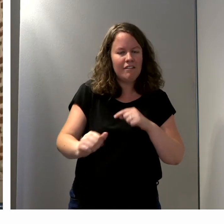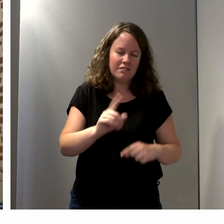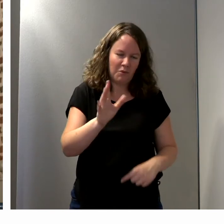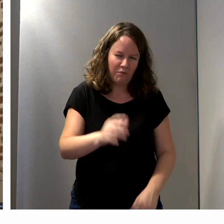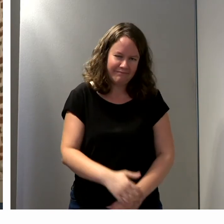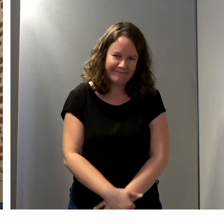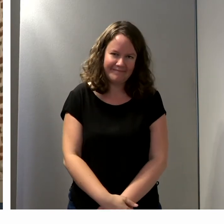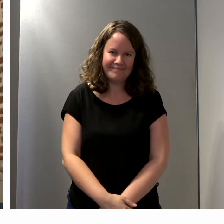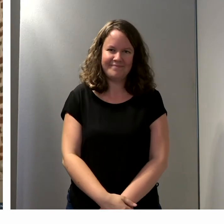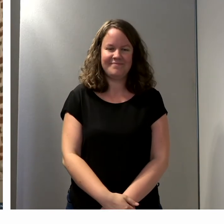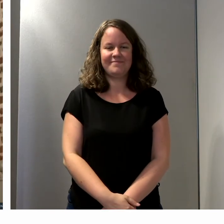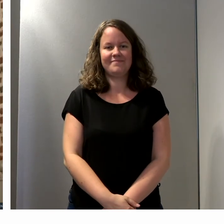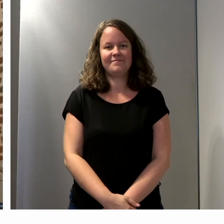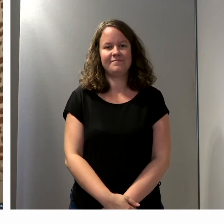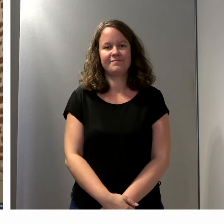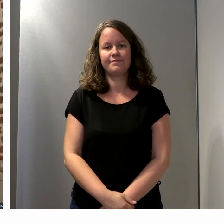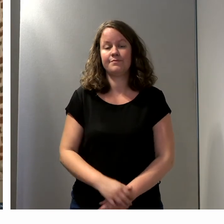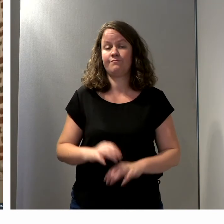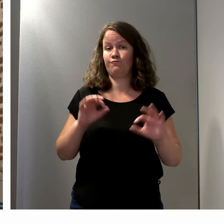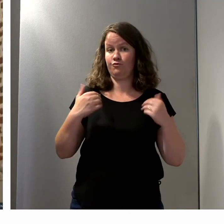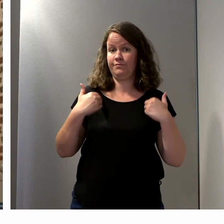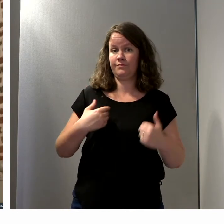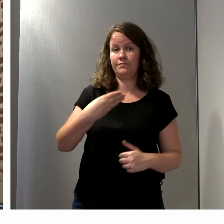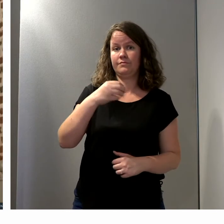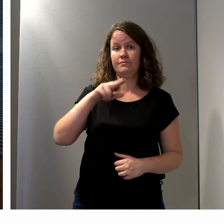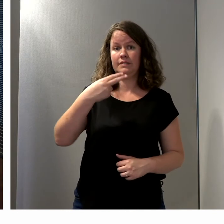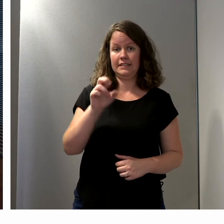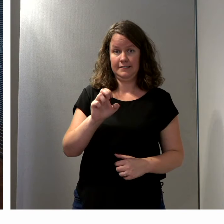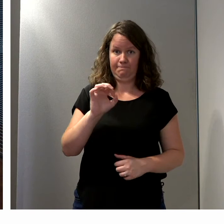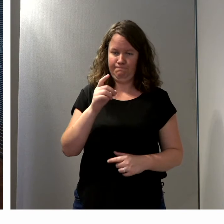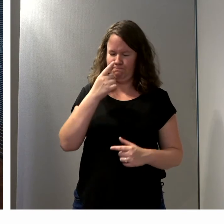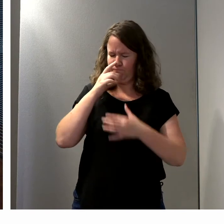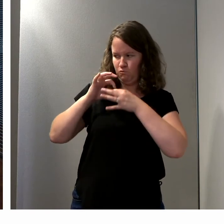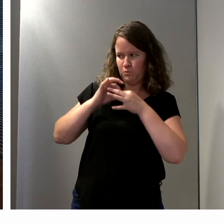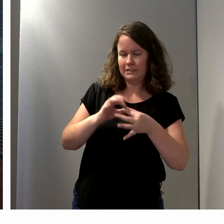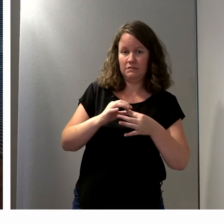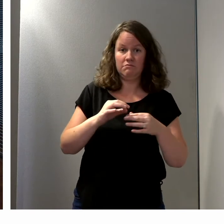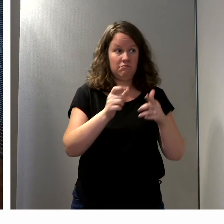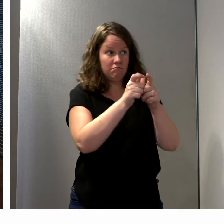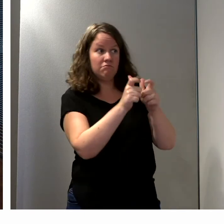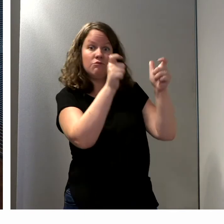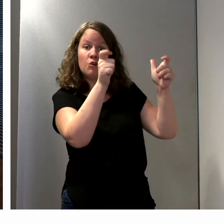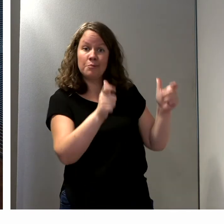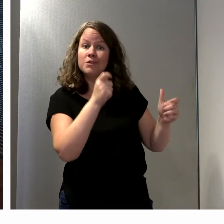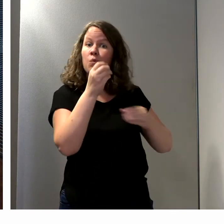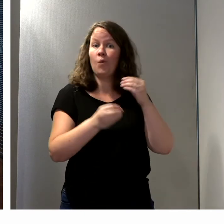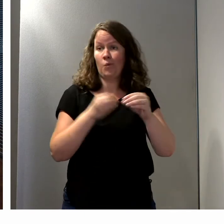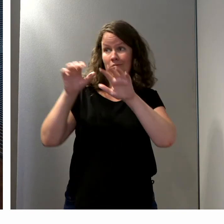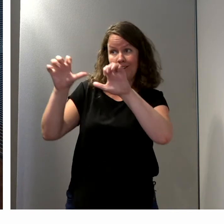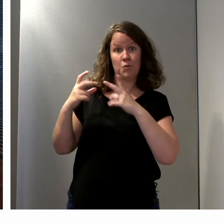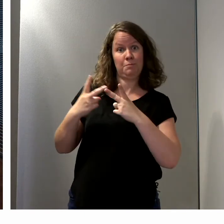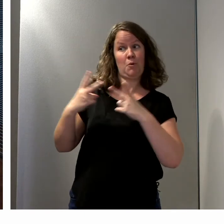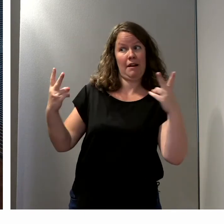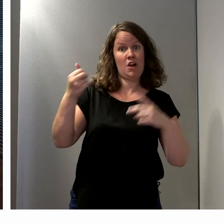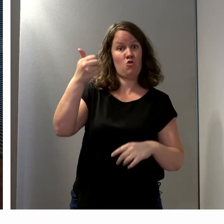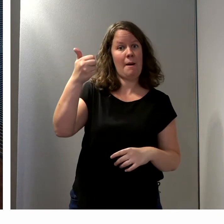fonction, bien sûr. Et d'ailleurs, là-dessus, juste pour appuyer sur un point, c'est qu'encore trop peu d'entreprises, et bien évidemment d'organismes publics aussi, font